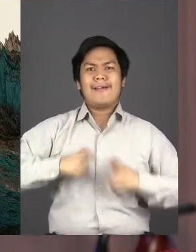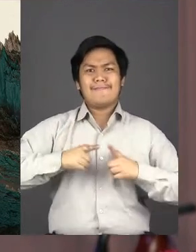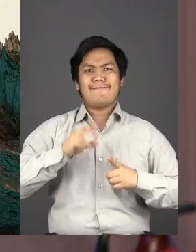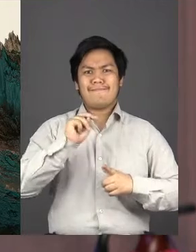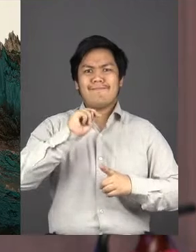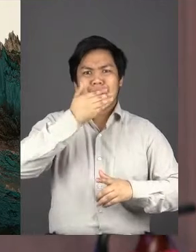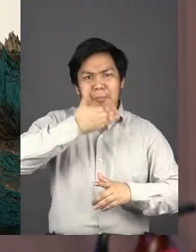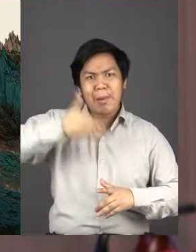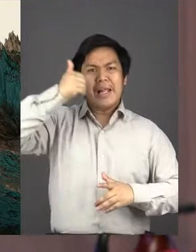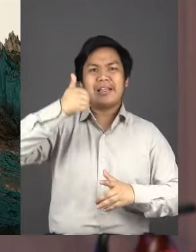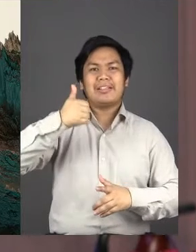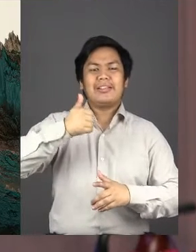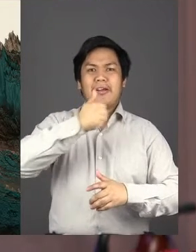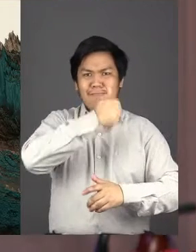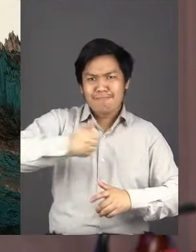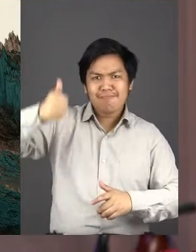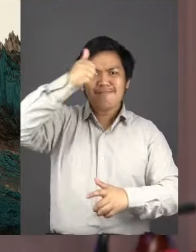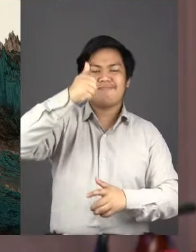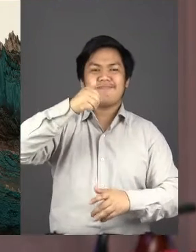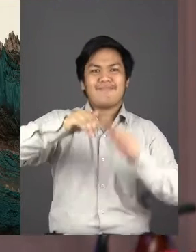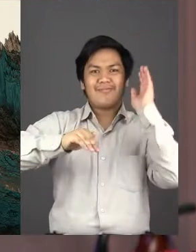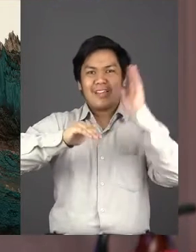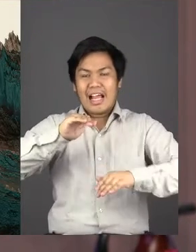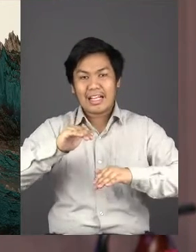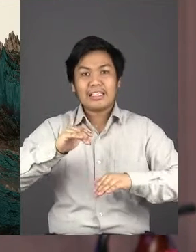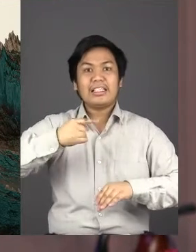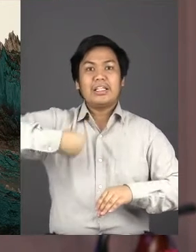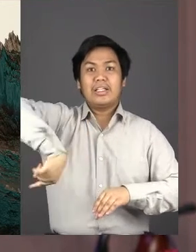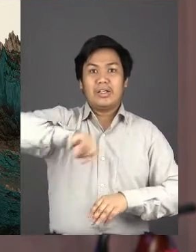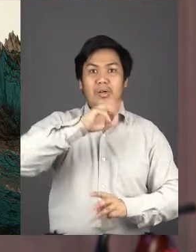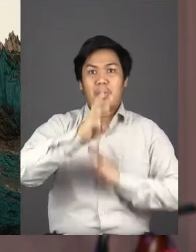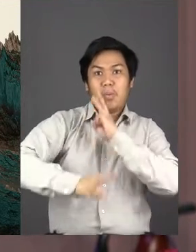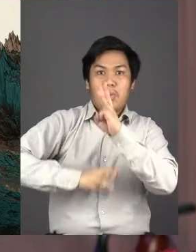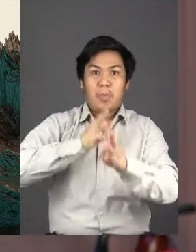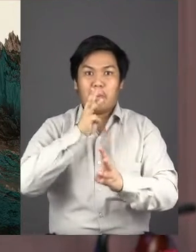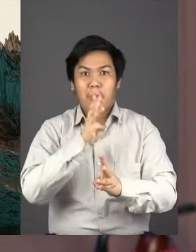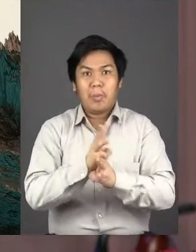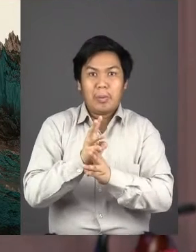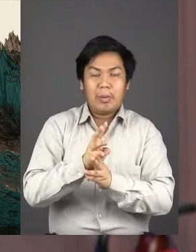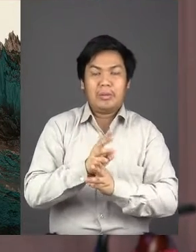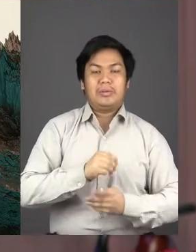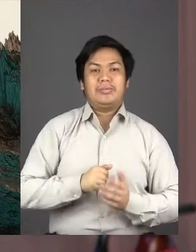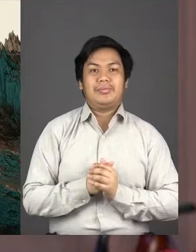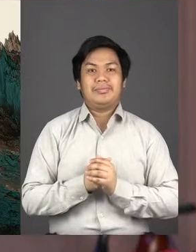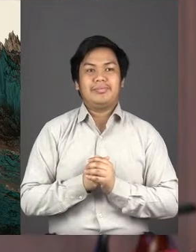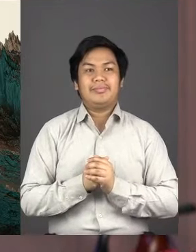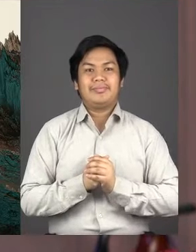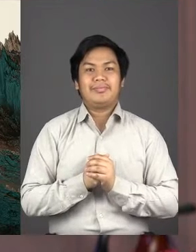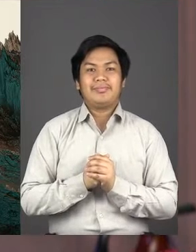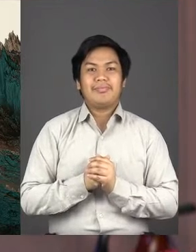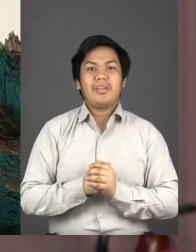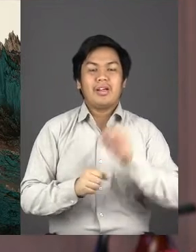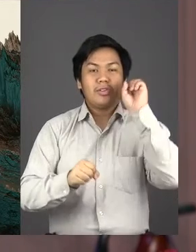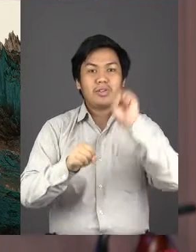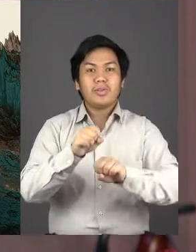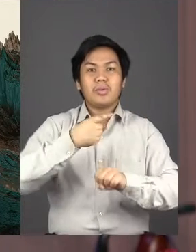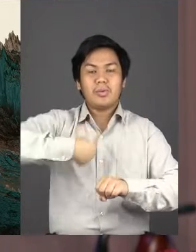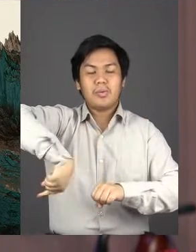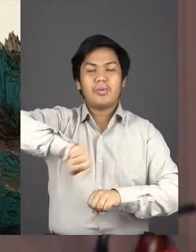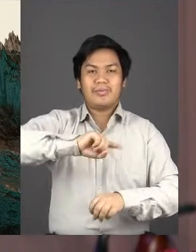paglakad sa kabanalan, sa liwanag, sa karunungan ng Diyos. So yun po ang ating